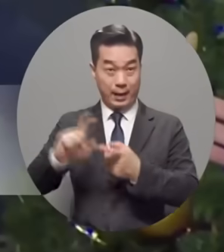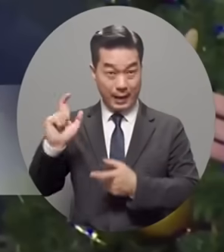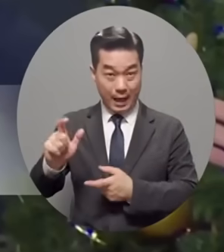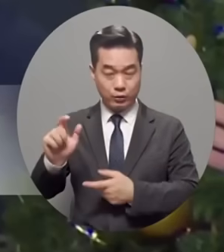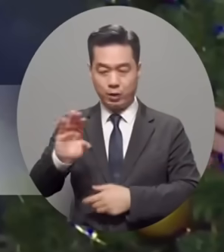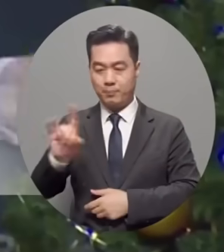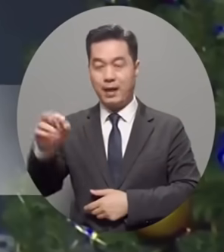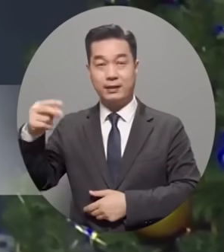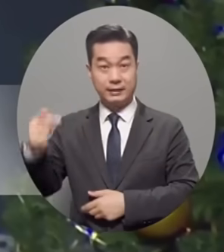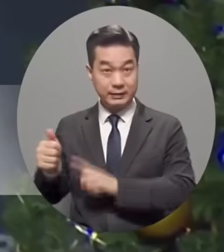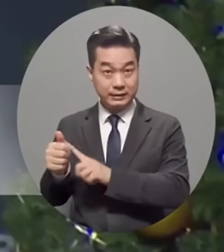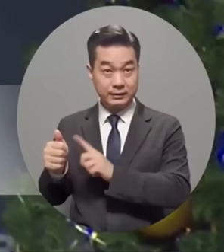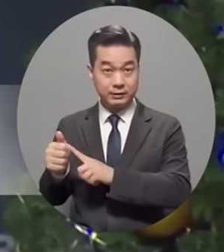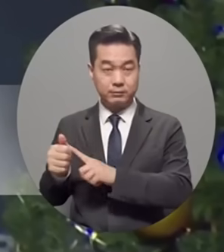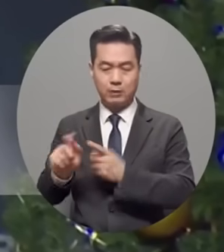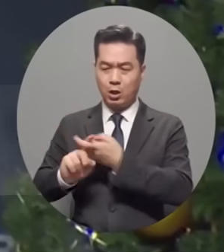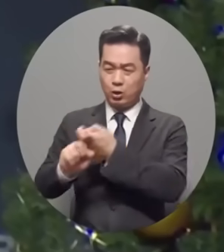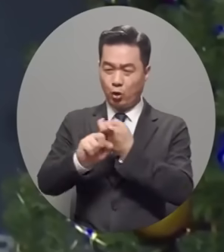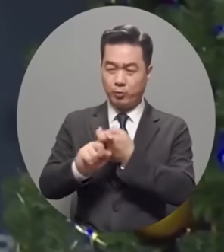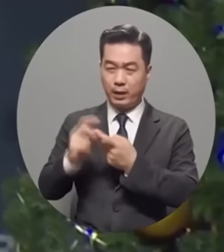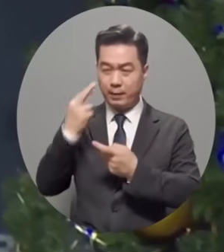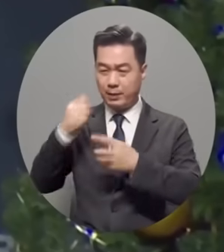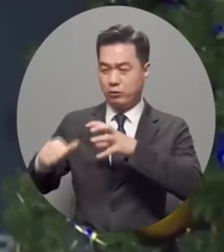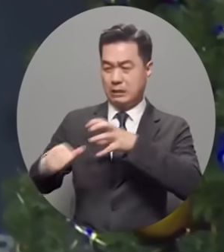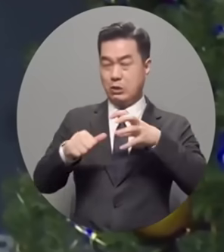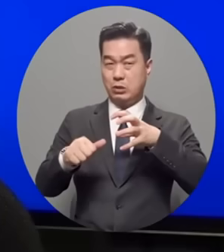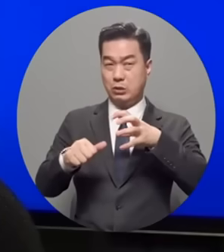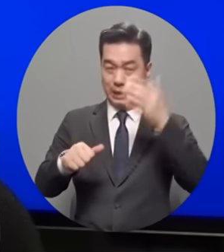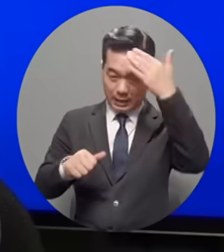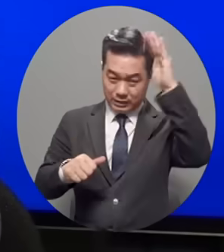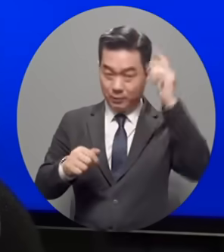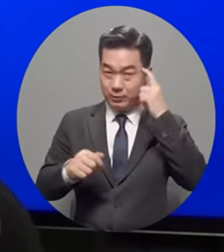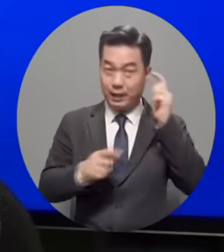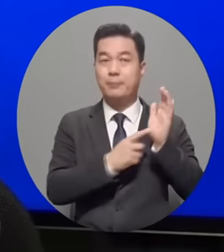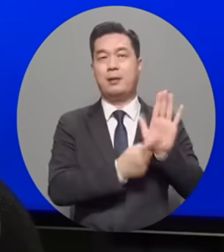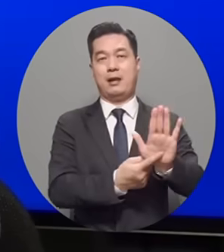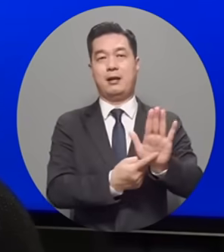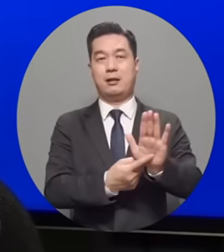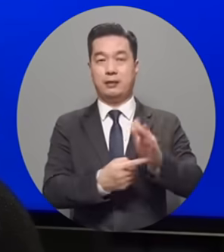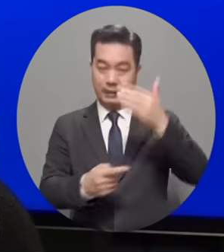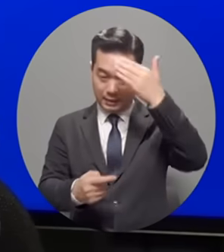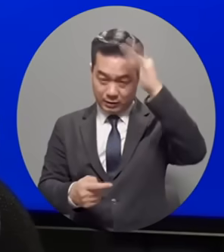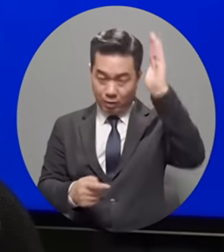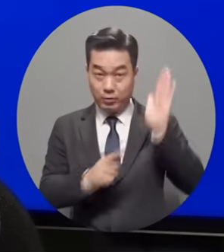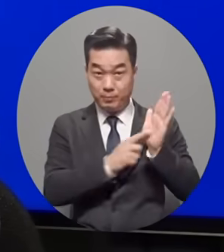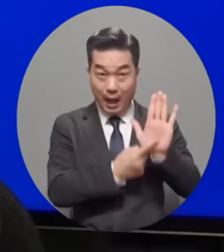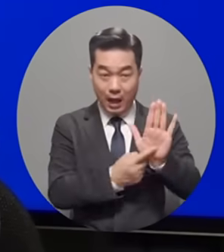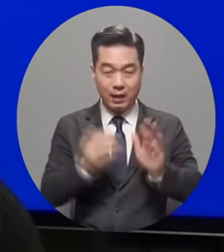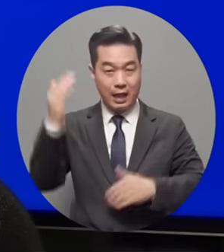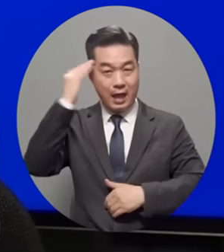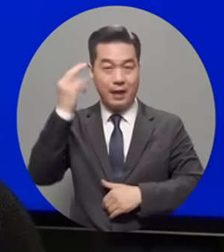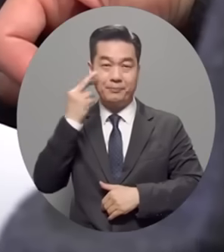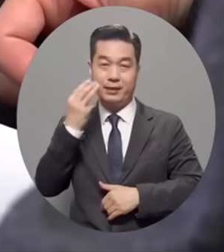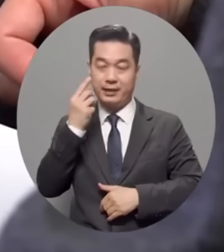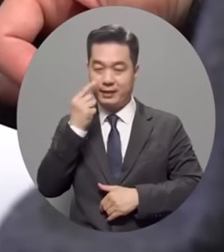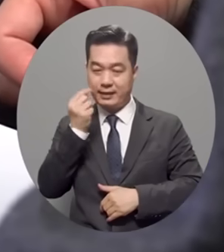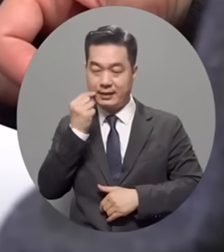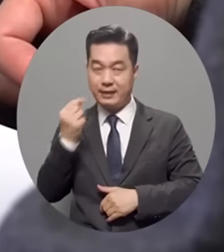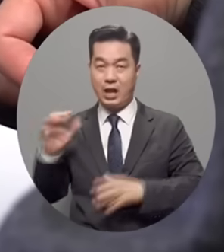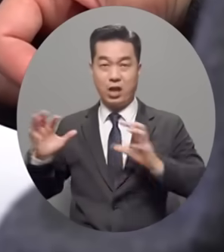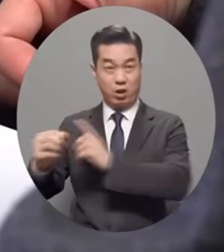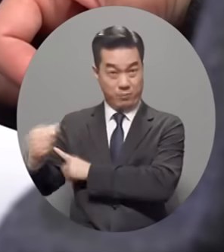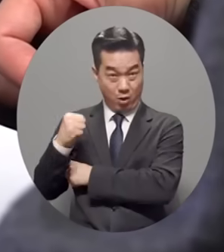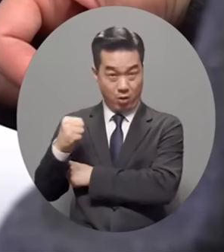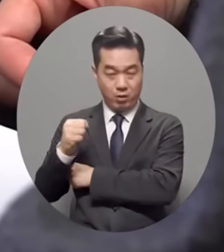동맹은 미국을 이용할 뿐이라고 말합니다. 트럼프가 당선되면 한미일 협력이나 워싱턴 선언 등 바이든 정부가